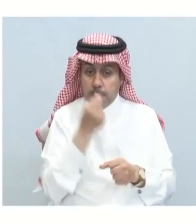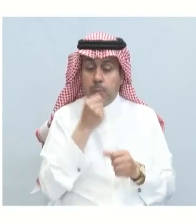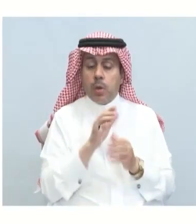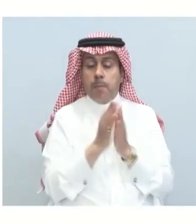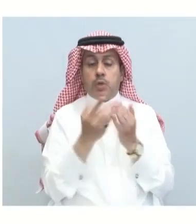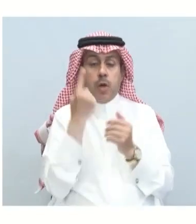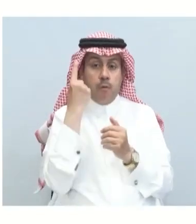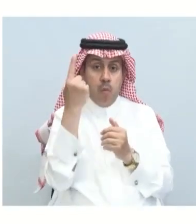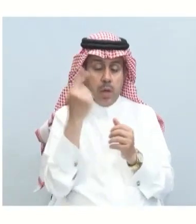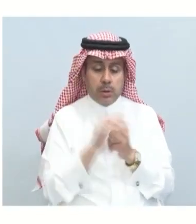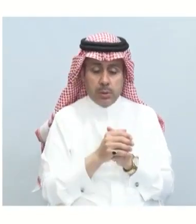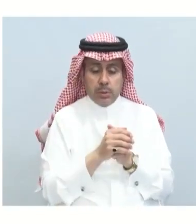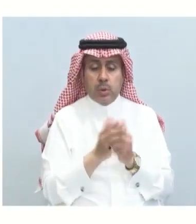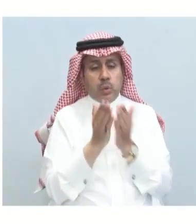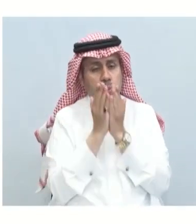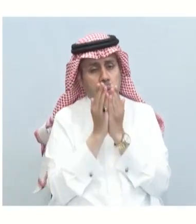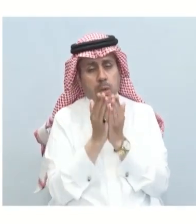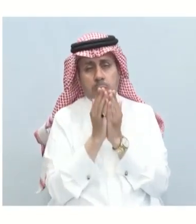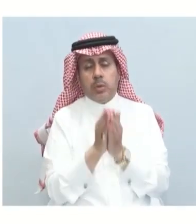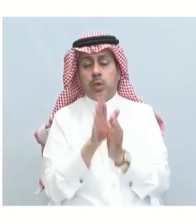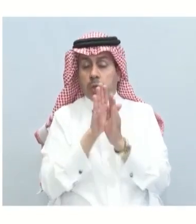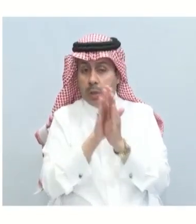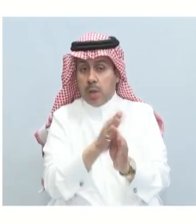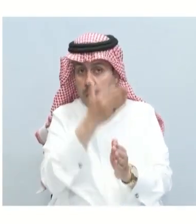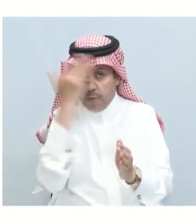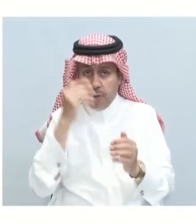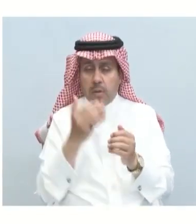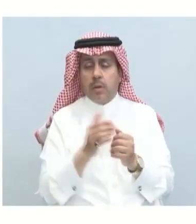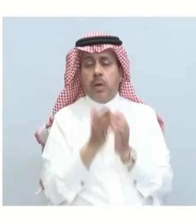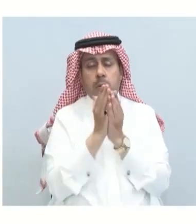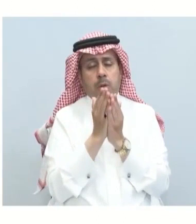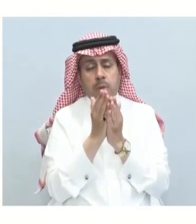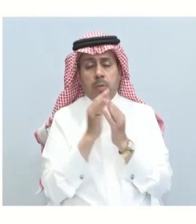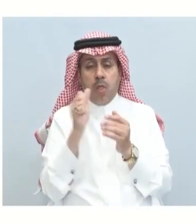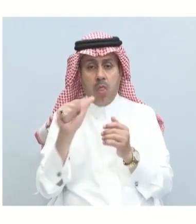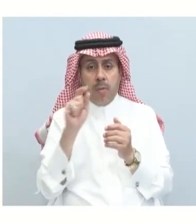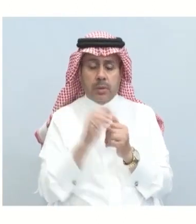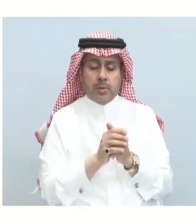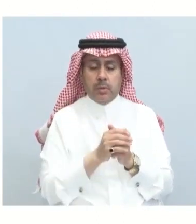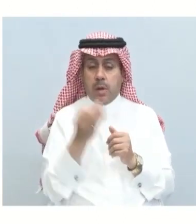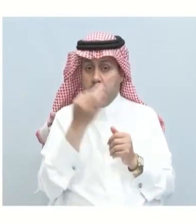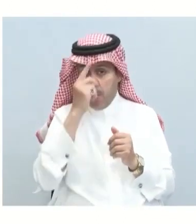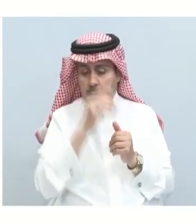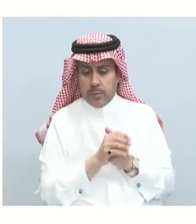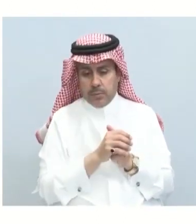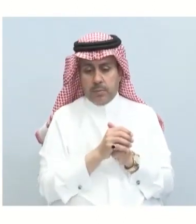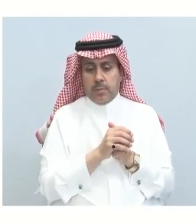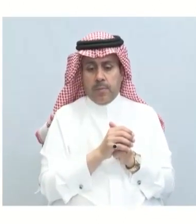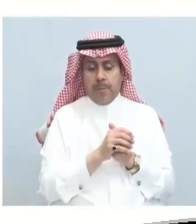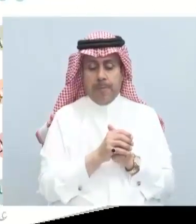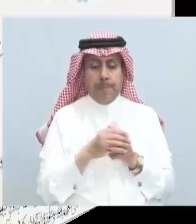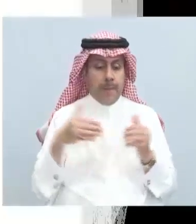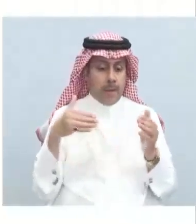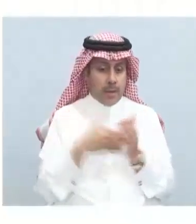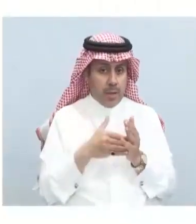في مصحف واحد الدعاء والالتجاء الى الله تعالى بسؤال الاعانه على ضبط واتقان كلام الله جل وعلا وبختم